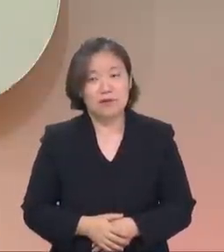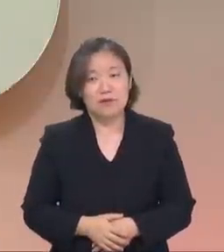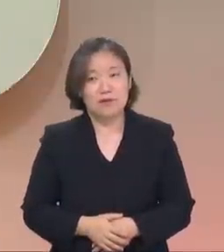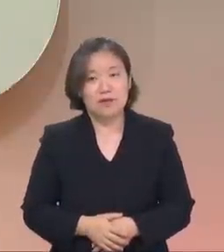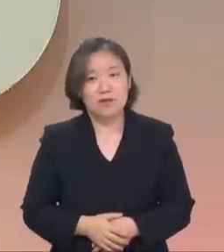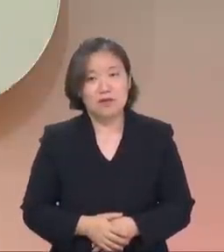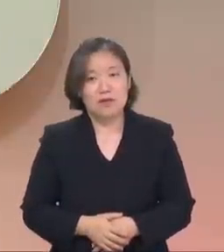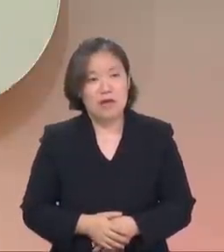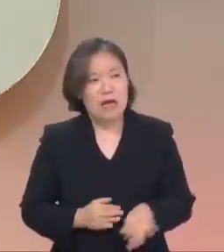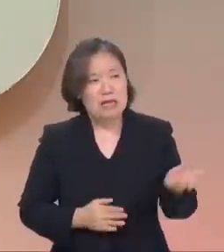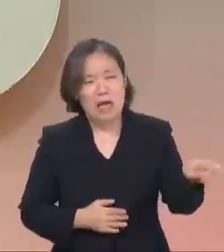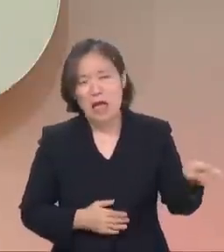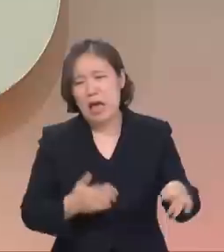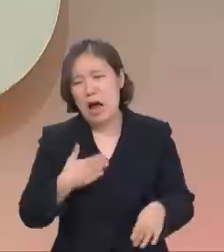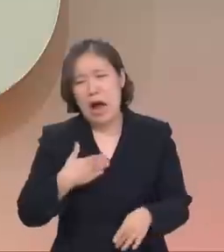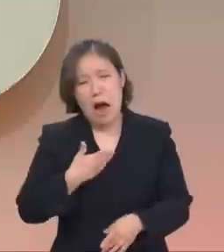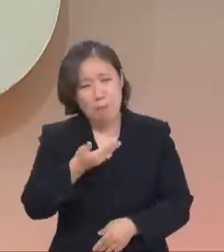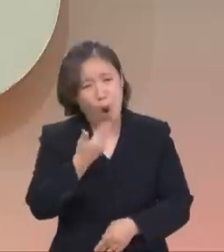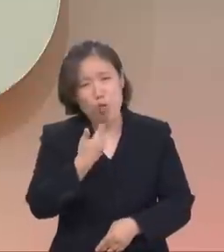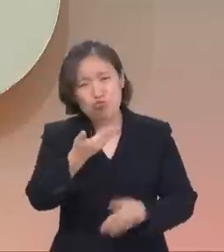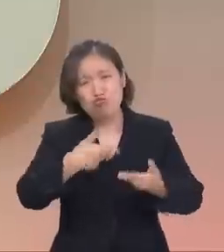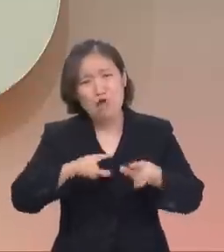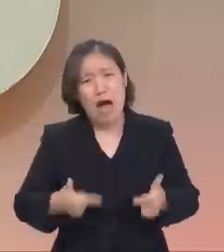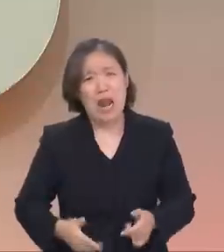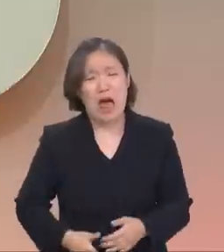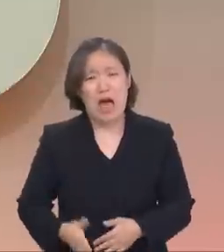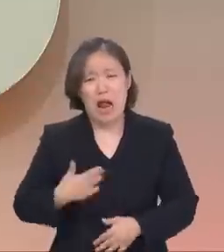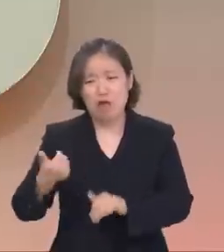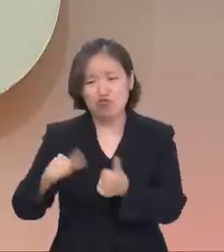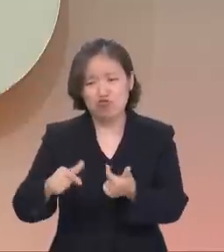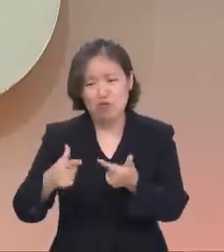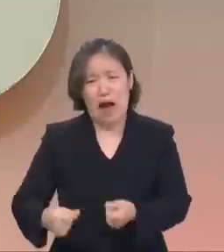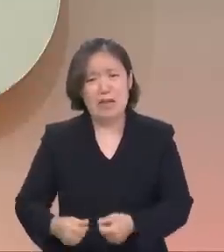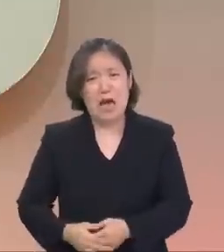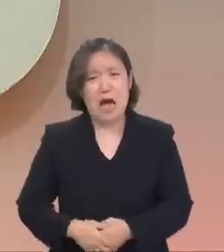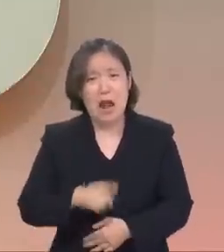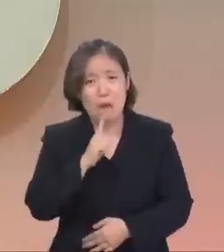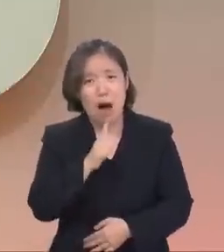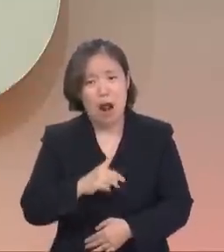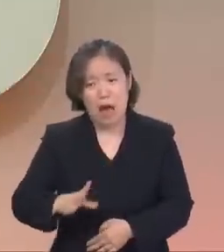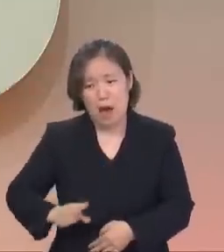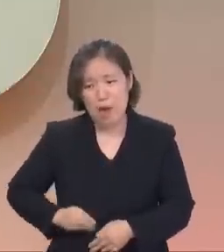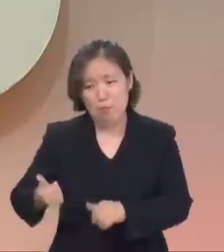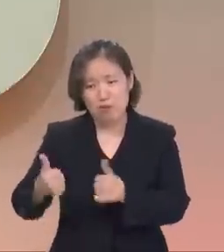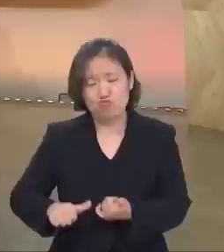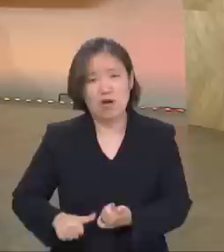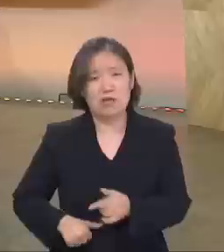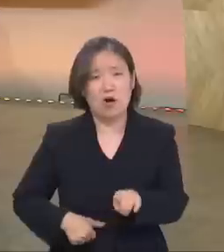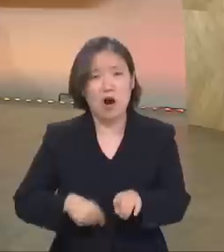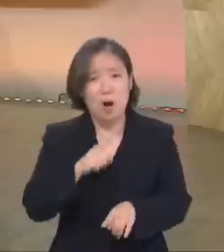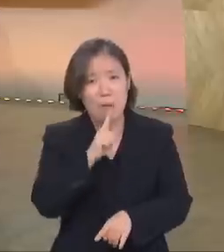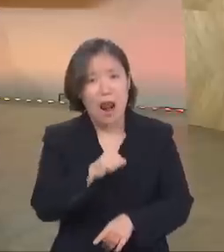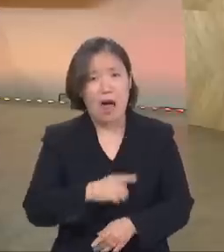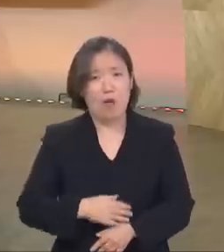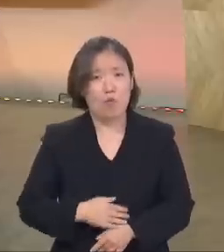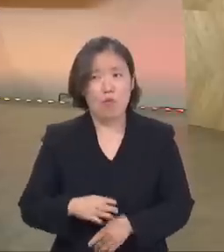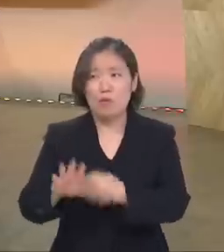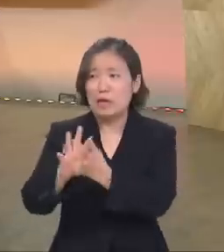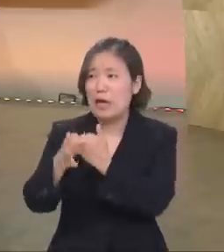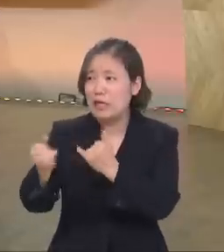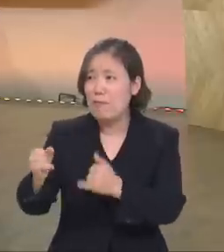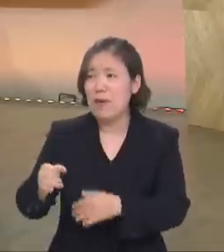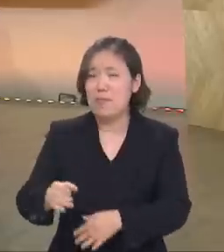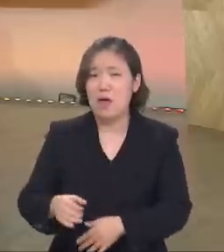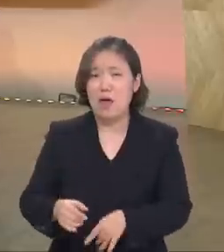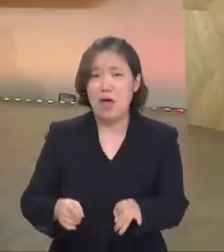제가 나 밥을 주지 않고 나 굶겨 죽이려고 한다고 사람들한테 그렇게 막 얼토당토않는